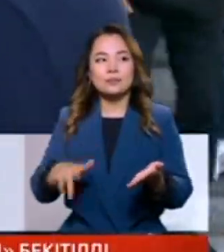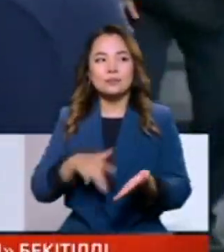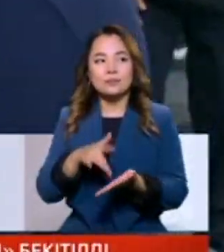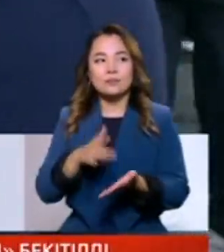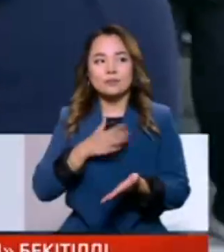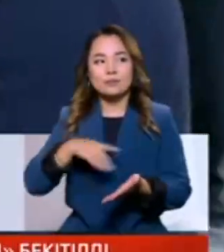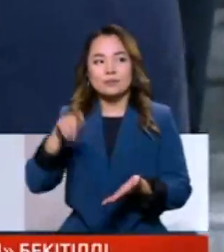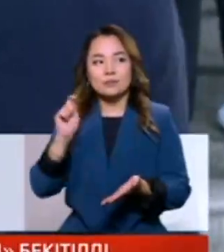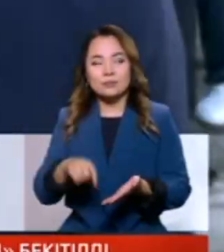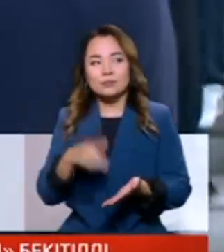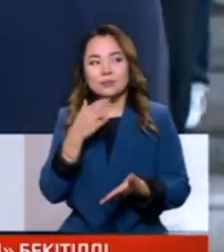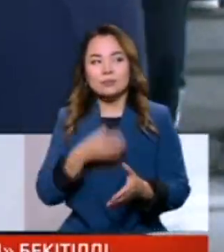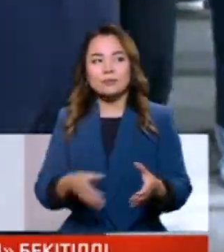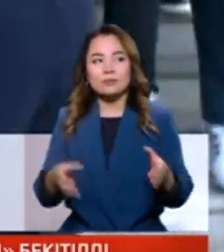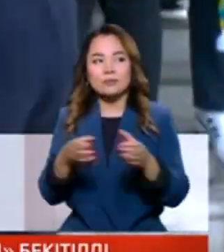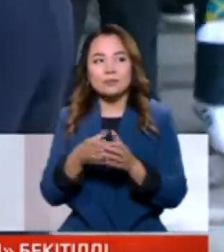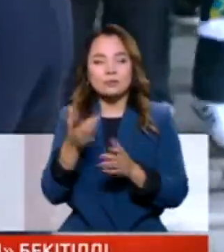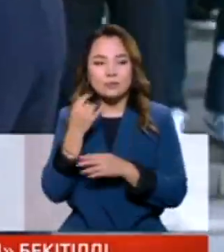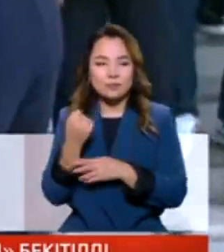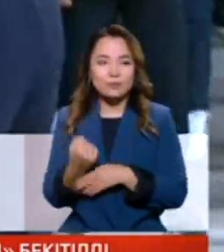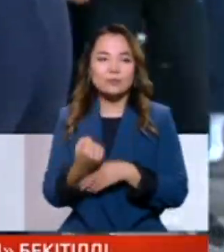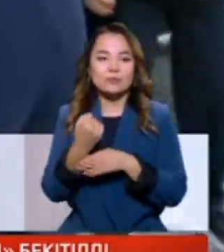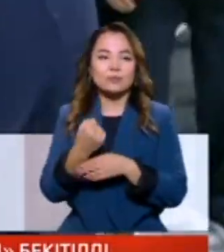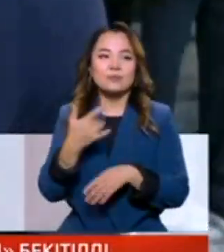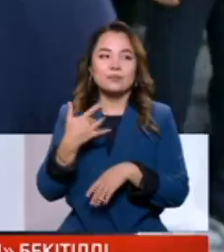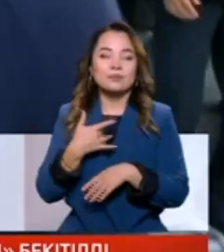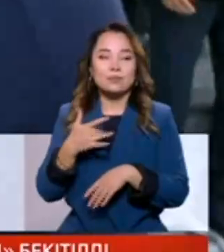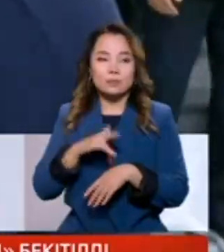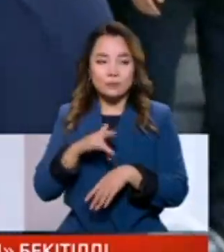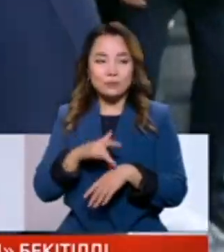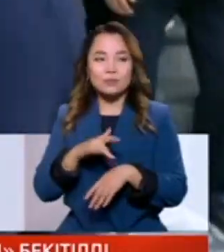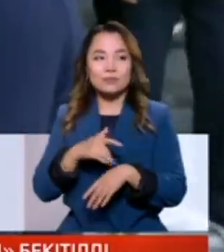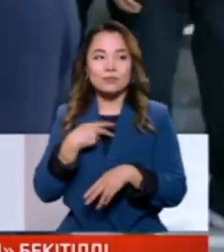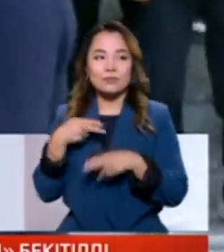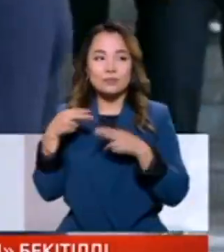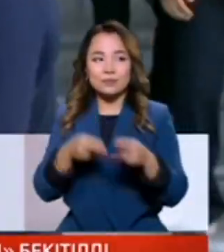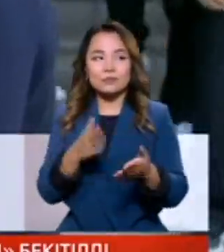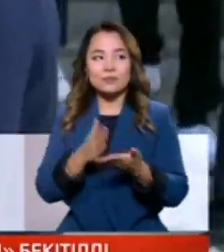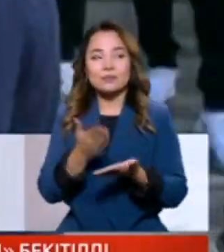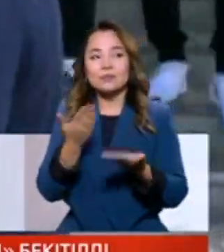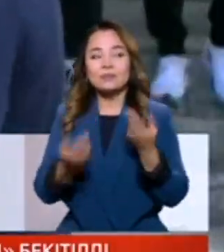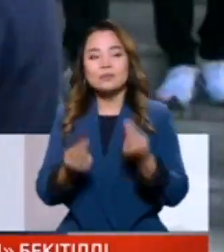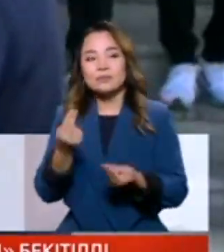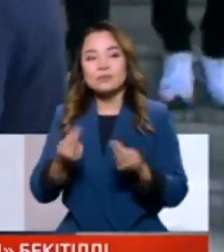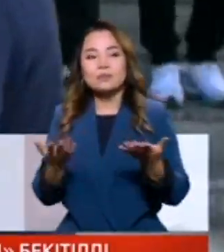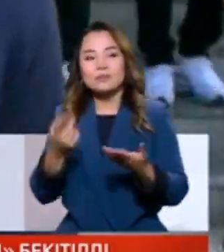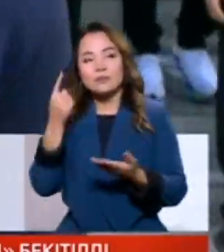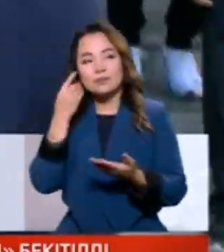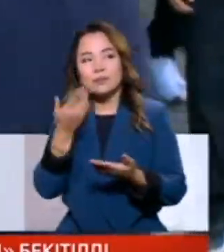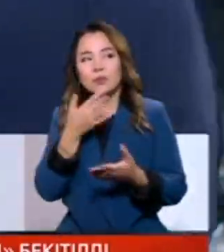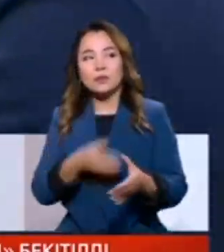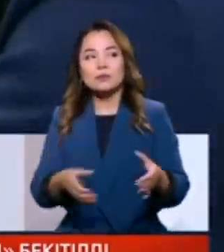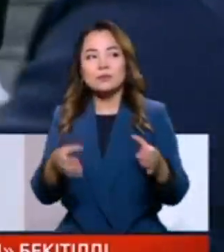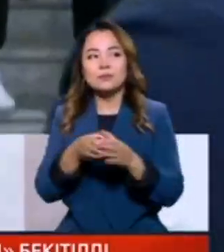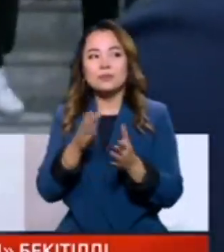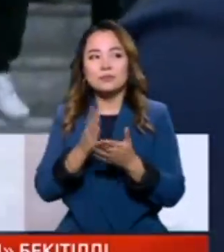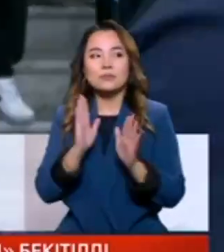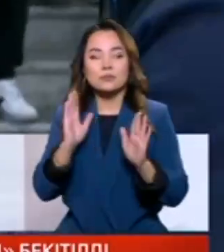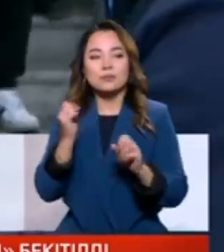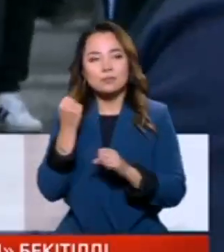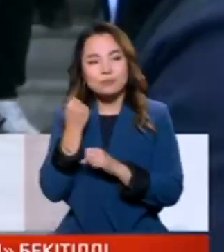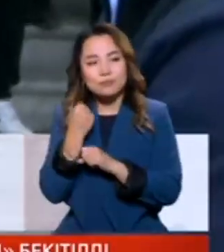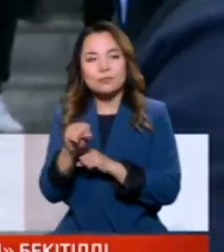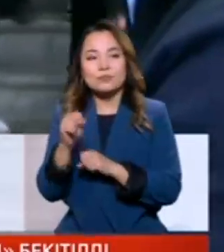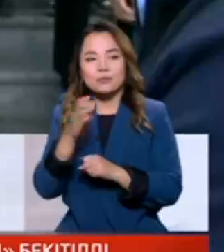осы өзіміздің ұлттық құрамамызда жанкүйер болып Тараз қаласынан келдік. Бүгін енді қандай ойын күтесіздер ұлттық құрамадан? Тек қана жеңіс, тек